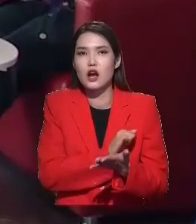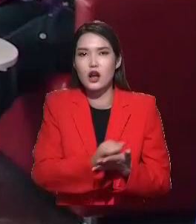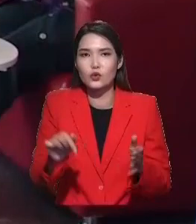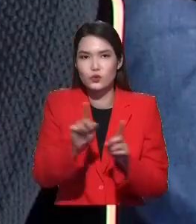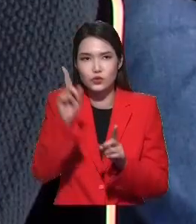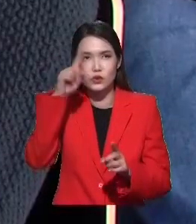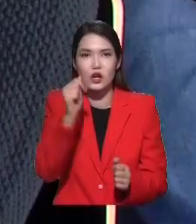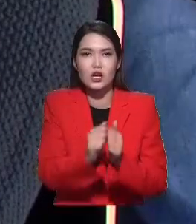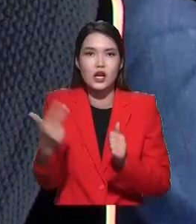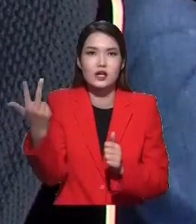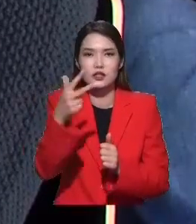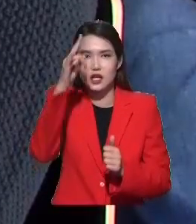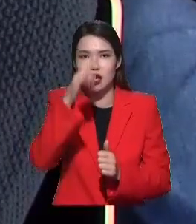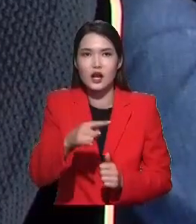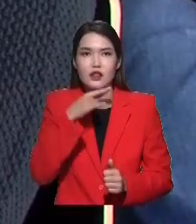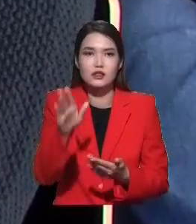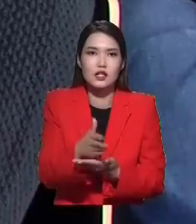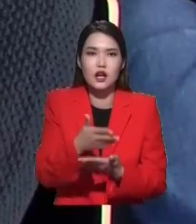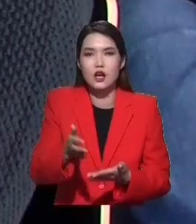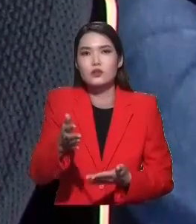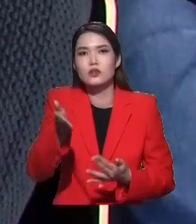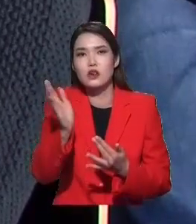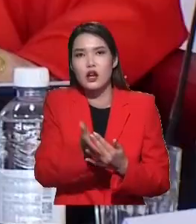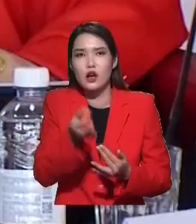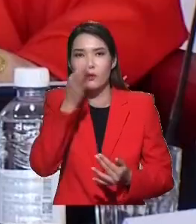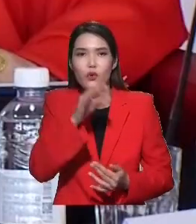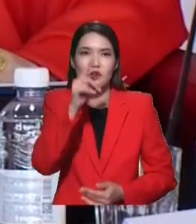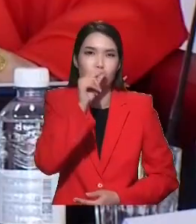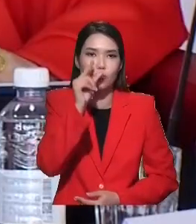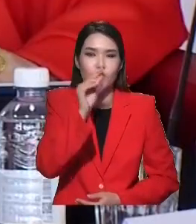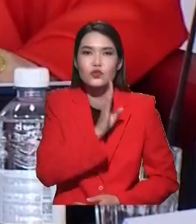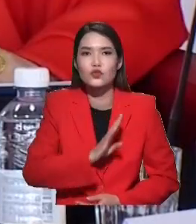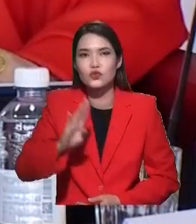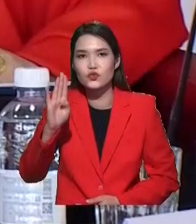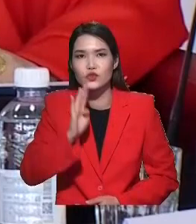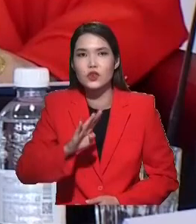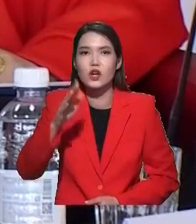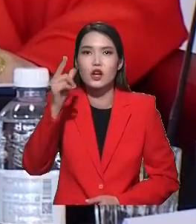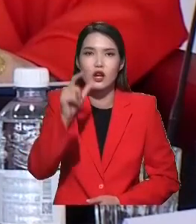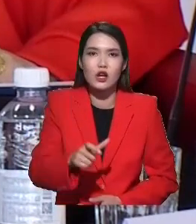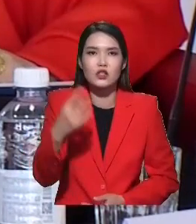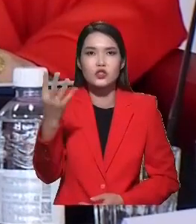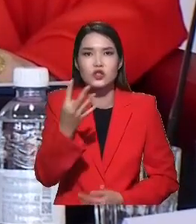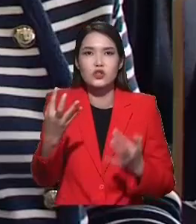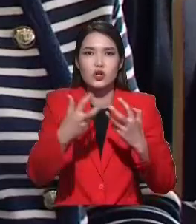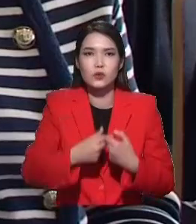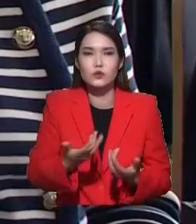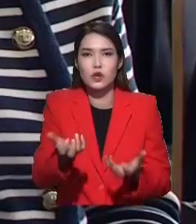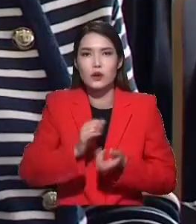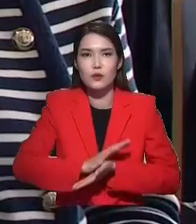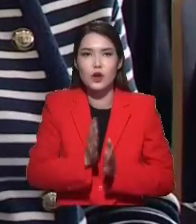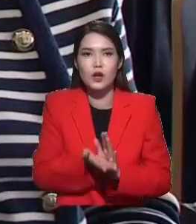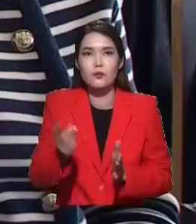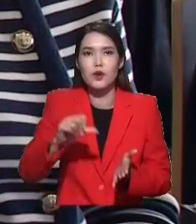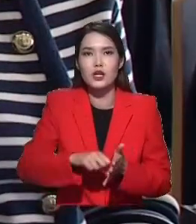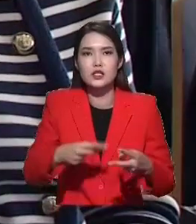что каждый третий казахстанец разделяет профессии на мужские и женские. Каждый четвертый считает, что условия при приеме на работу